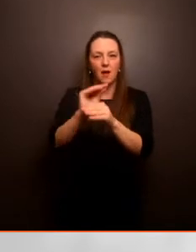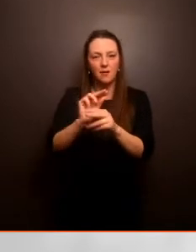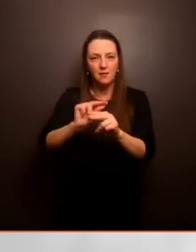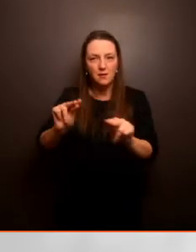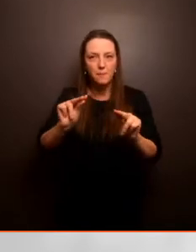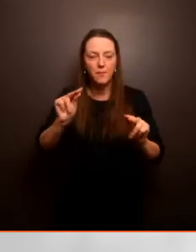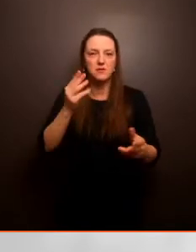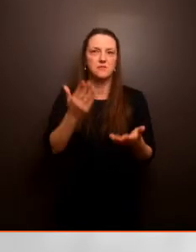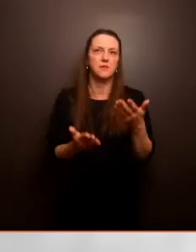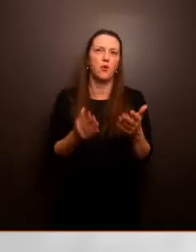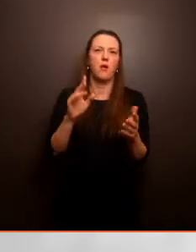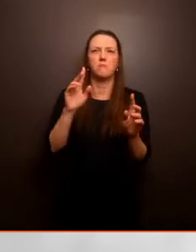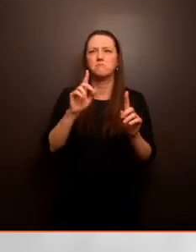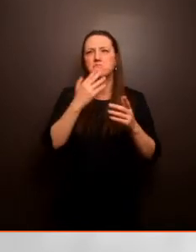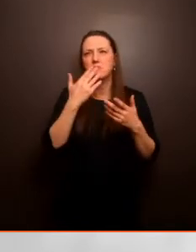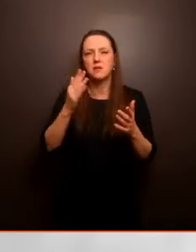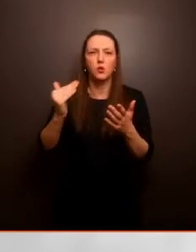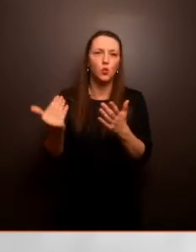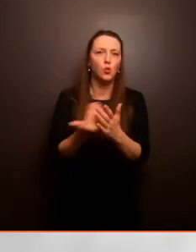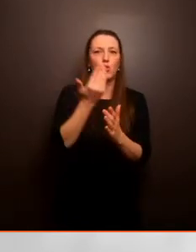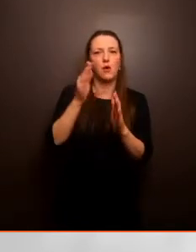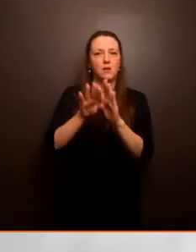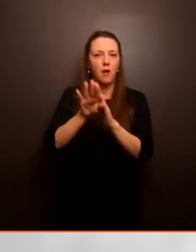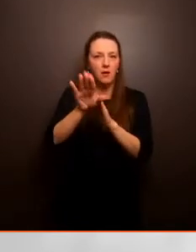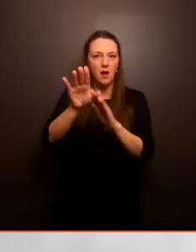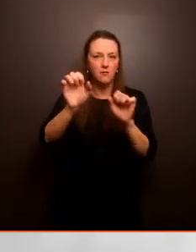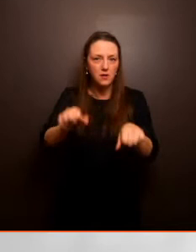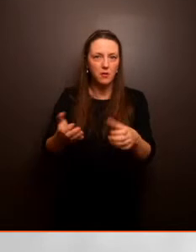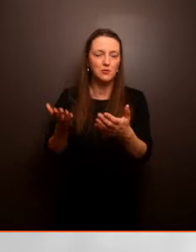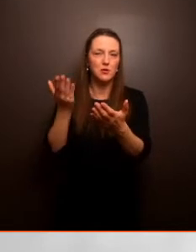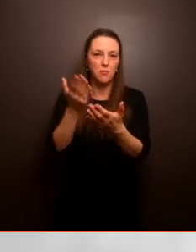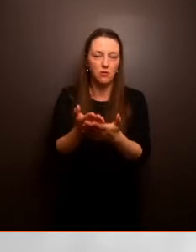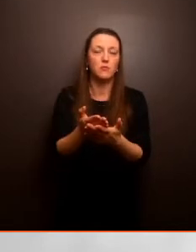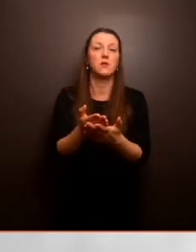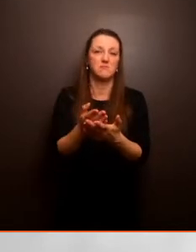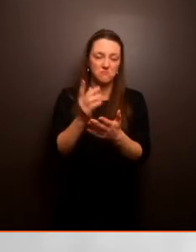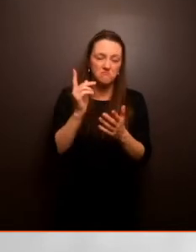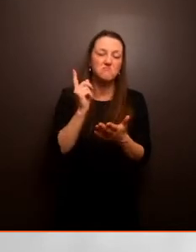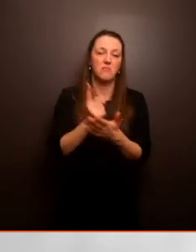täiesti teissuguste karjäärivõimaluste leidmisel väga palju toetama.